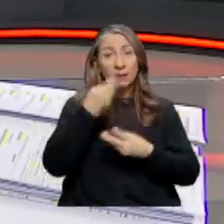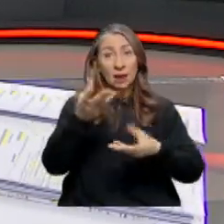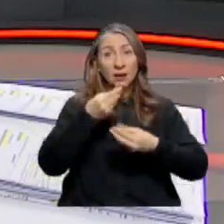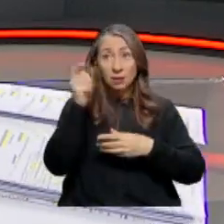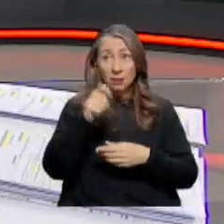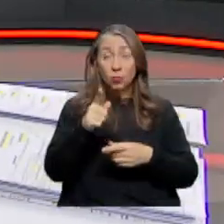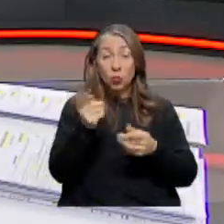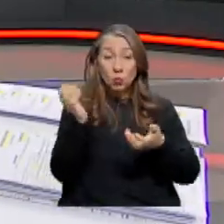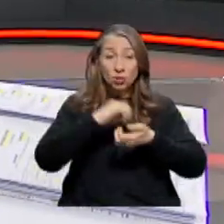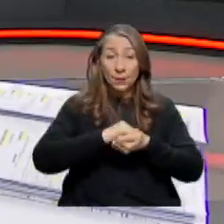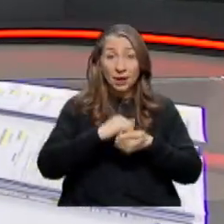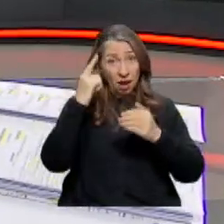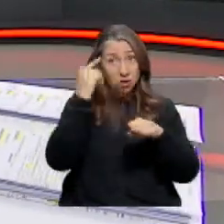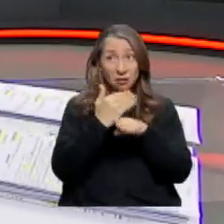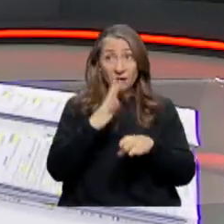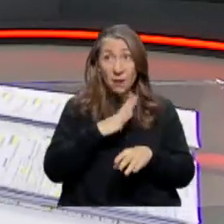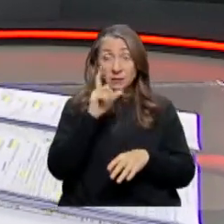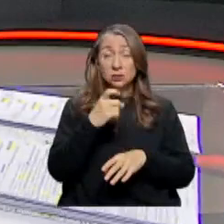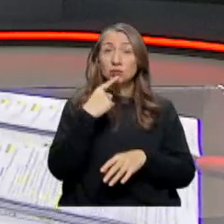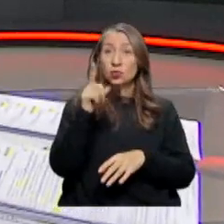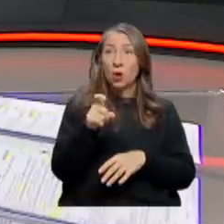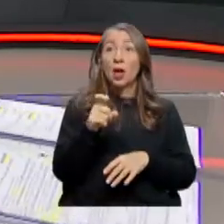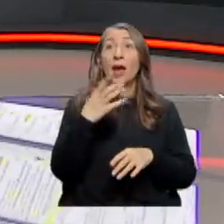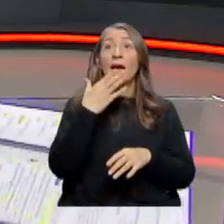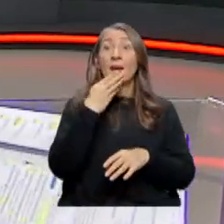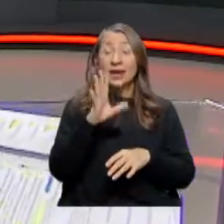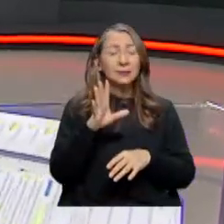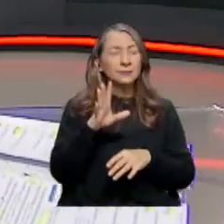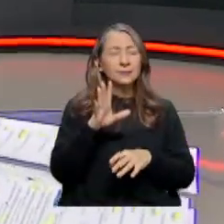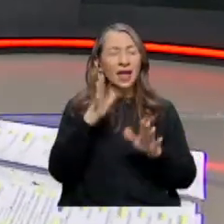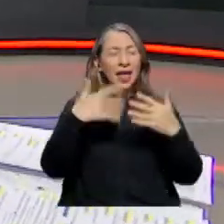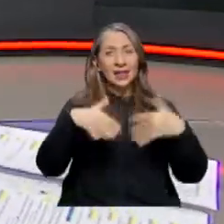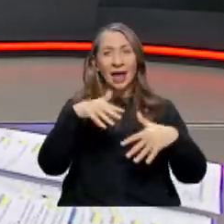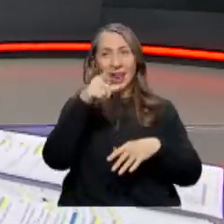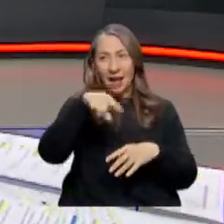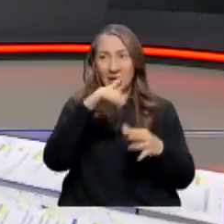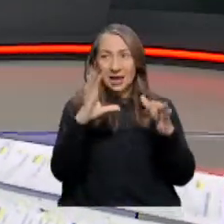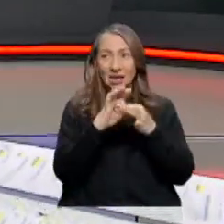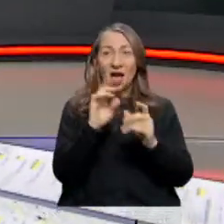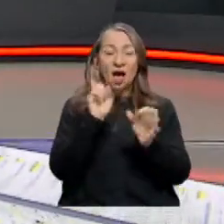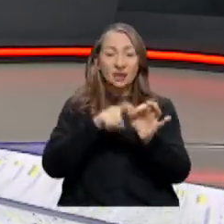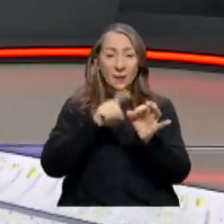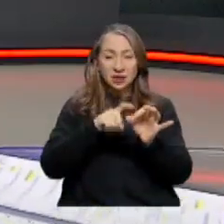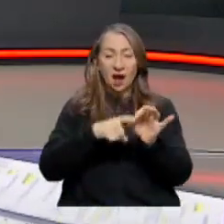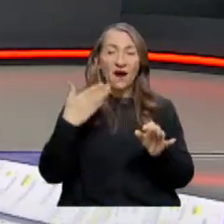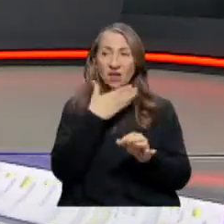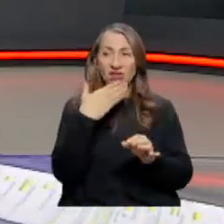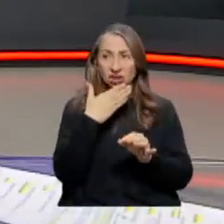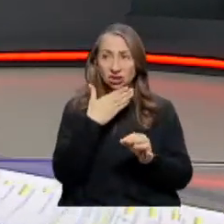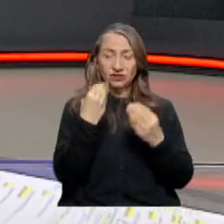yapıldı mı, mutabakatta var mı diyor. Evet var. Efendim emeklilerle engellilerle ilgili atamalarda